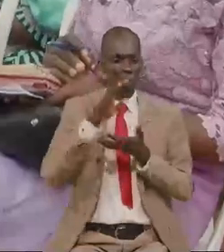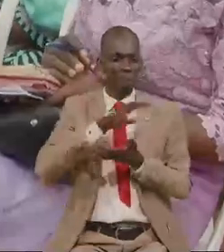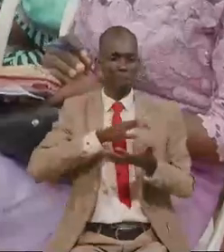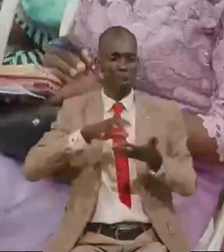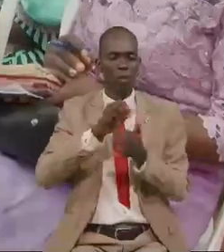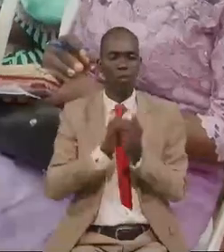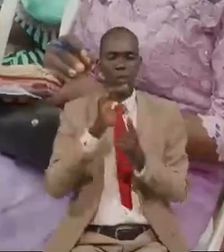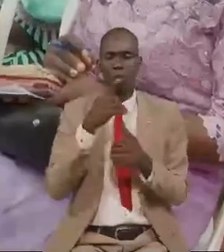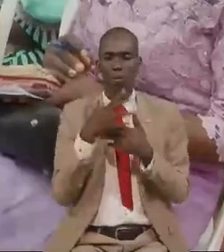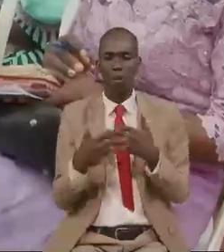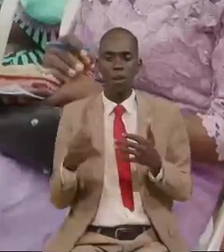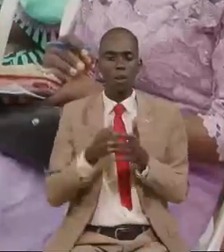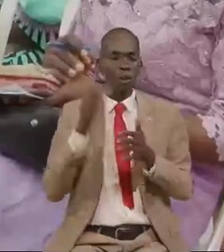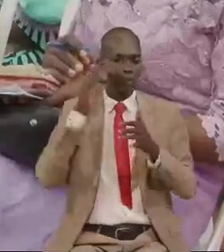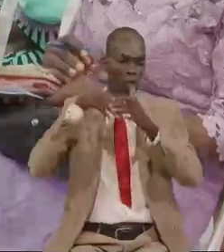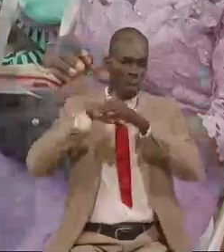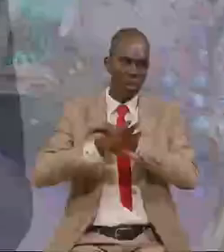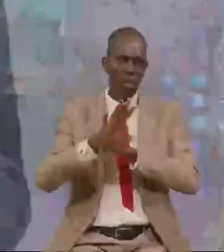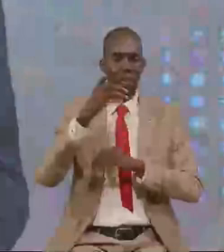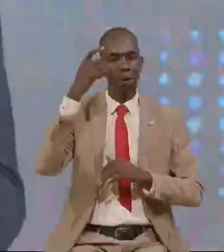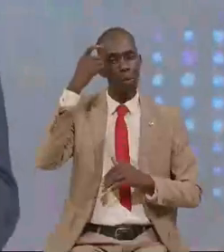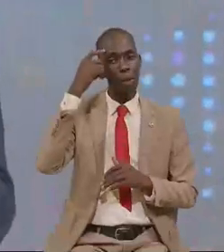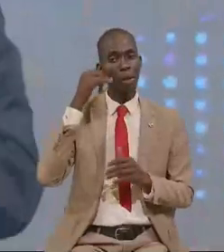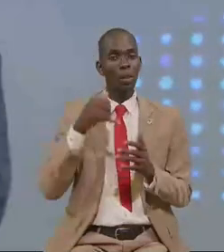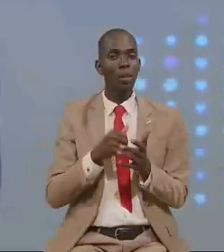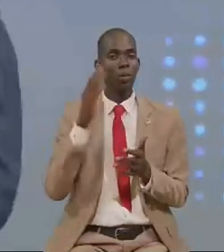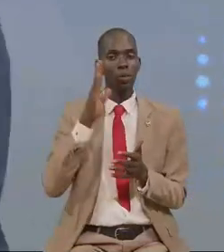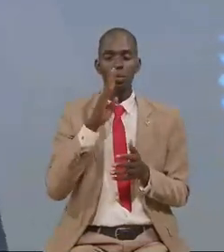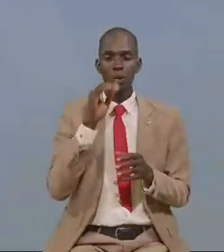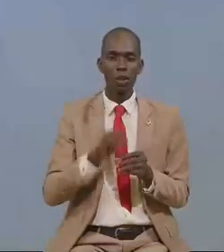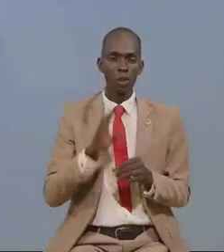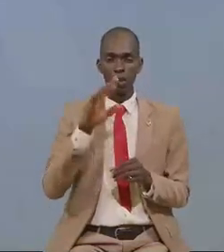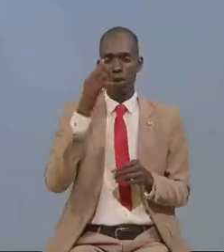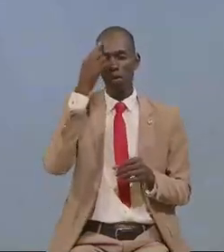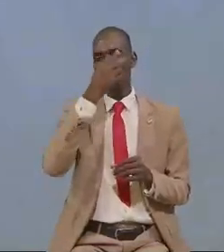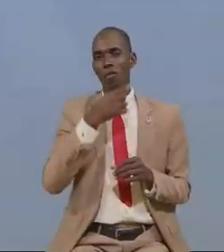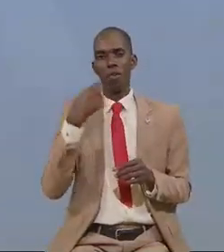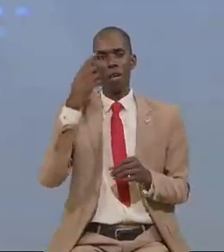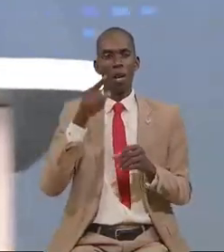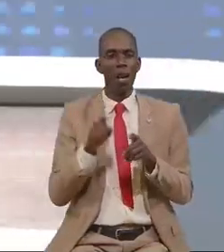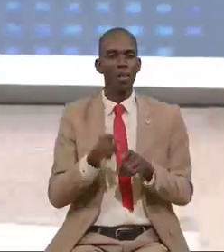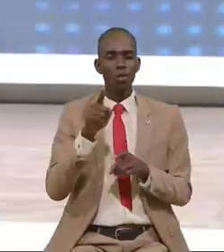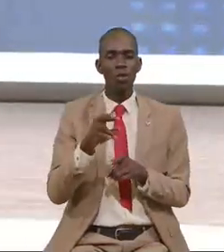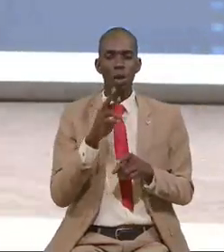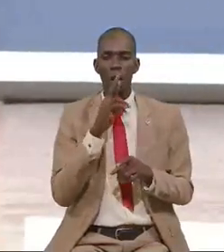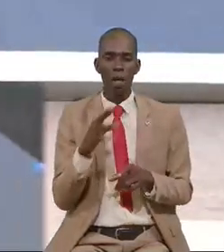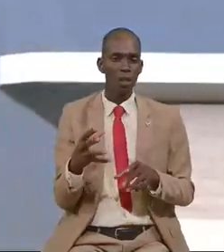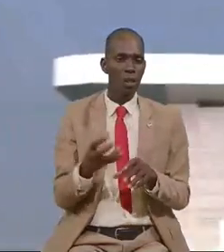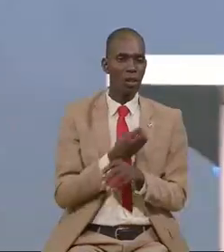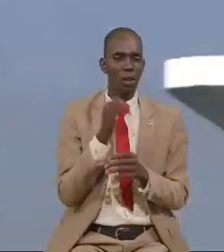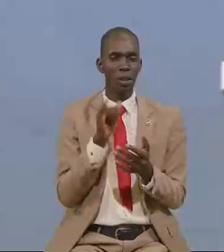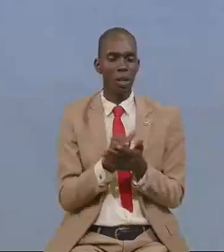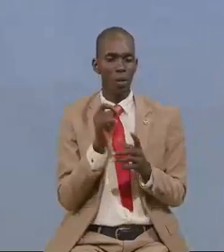Ça va rentrer dans tes veines. Ça va rentrer dans ta foi. Et comme tu prends la parole à chaque pas,